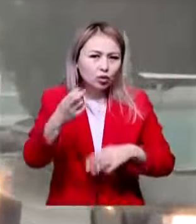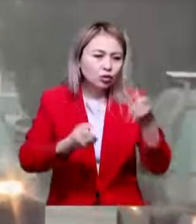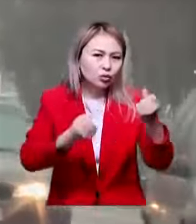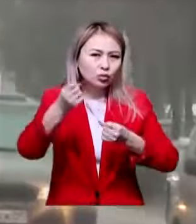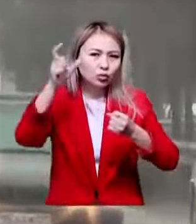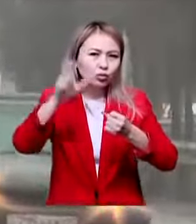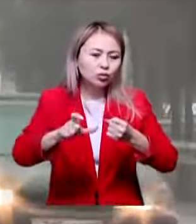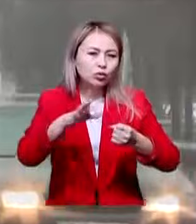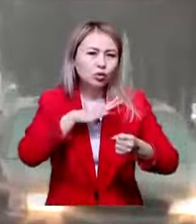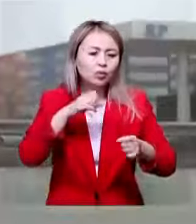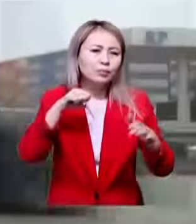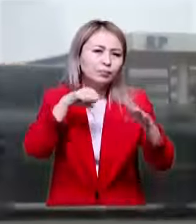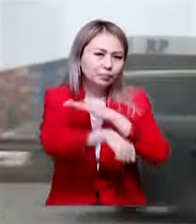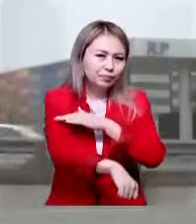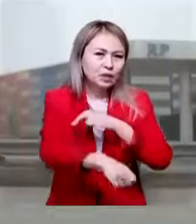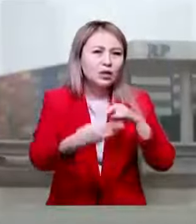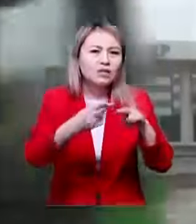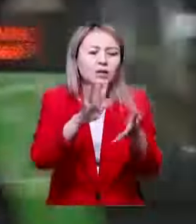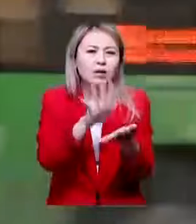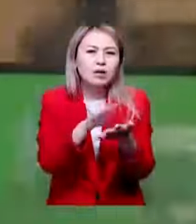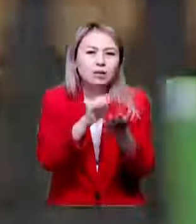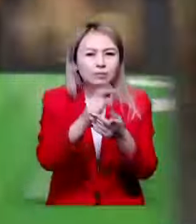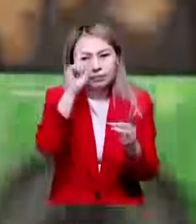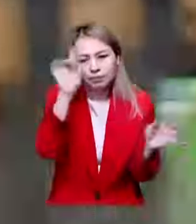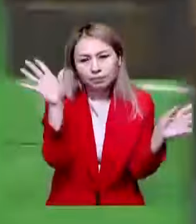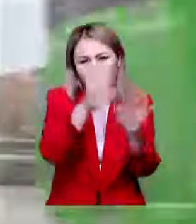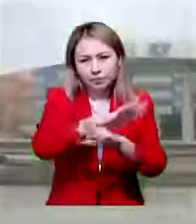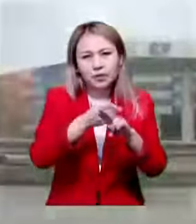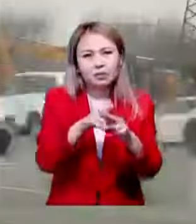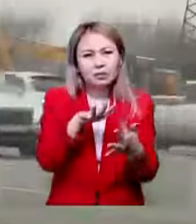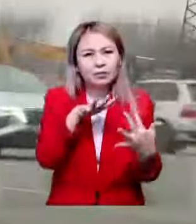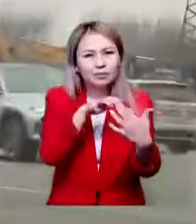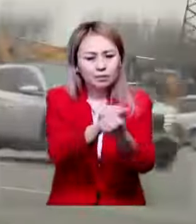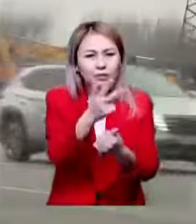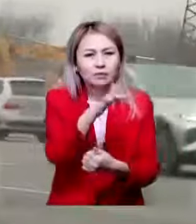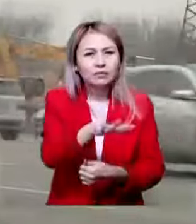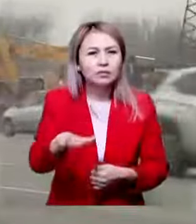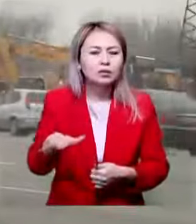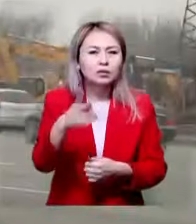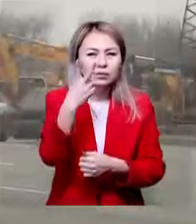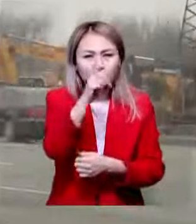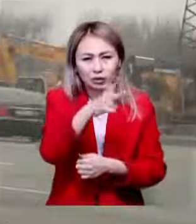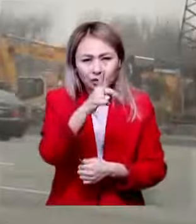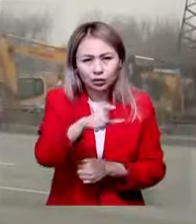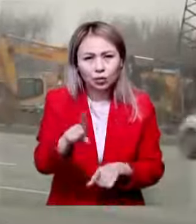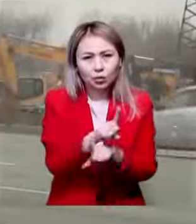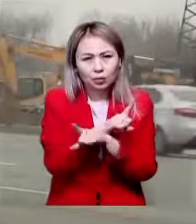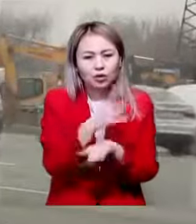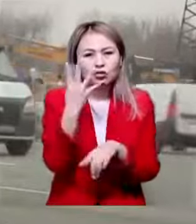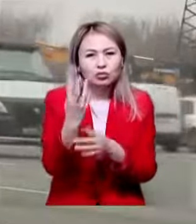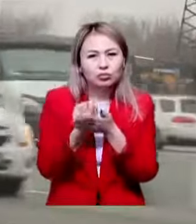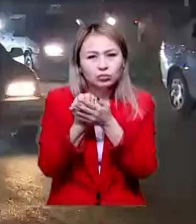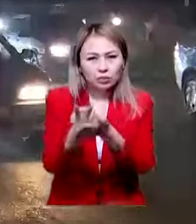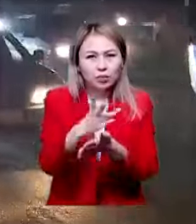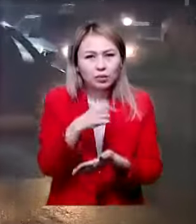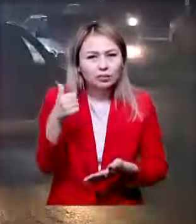90-да жолаушы жүргізушіні ұрып, автобус аялдамадағы адамдарды қаққан еді. Салдарынан 3 адам қаза тауып, 4-еуі ауруханаға түскен.